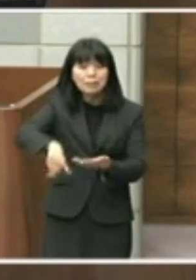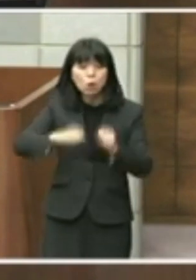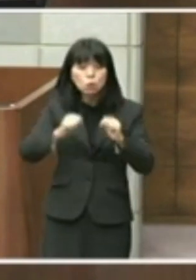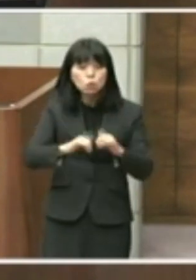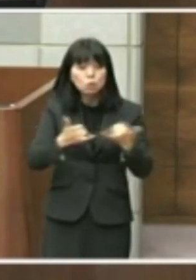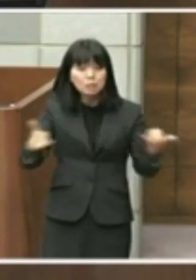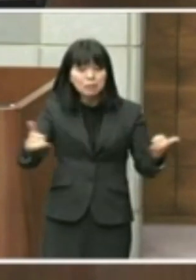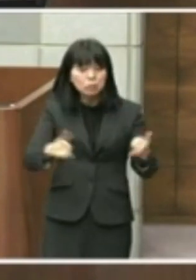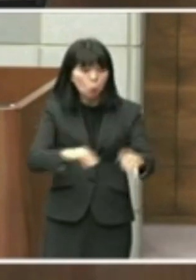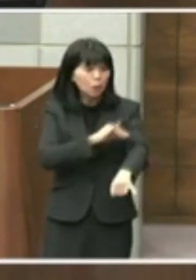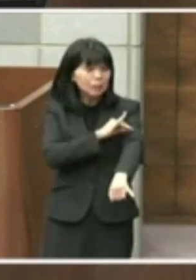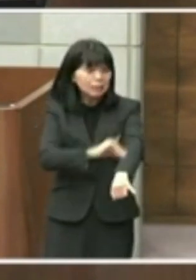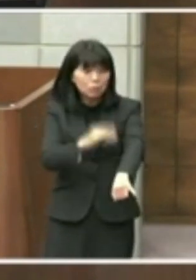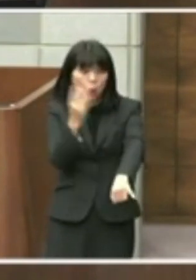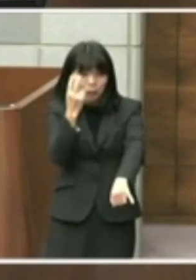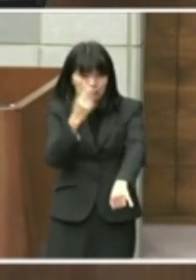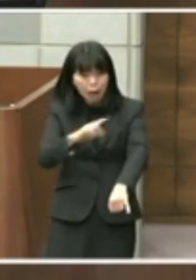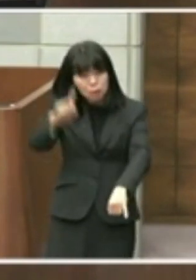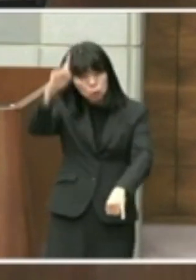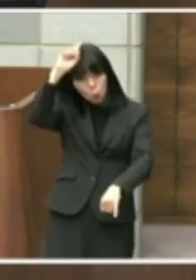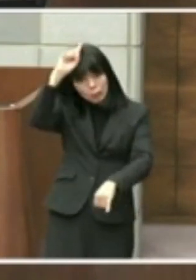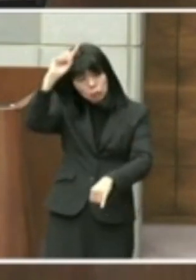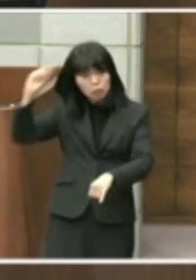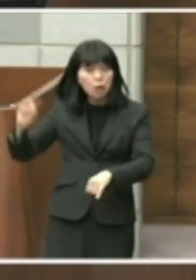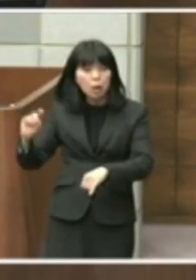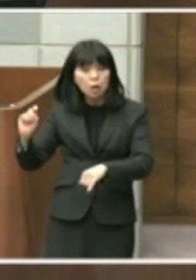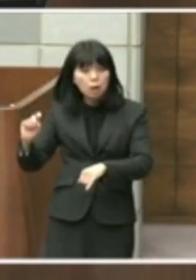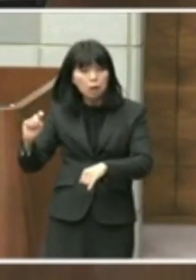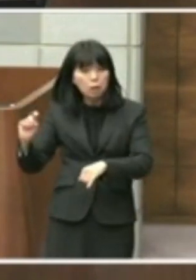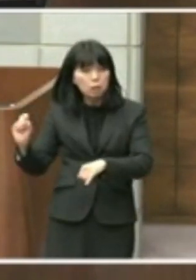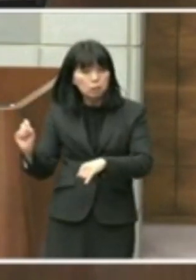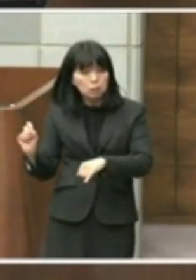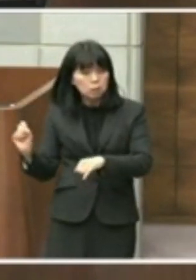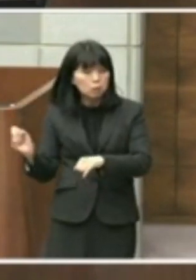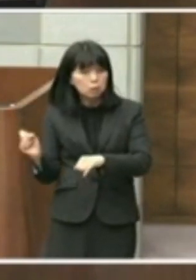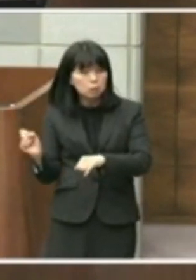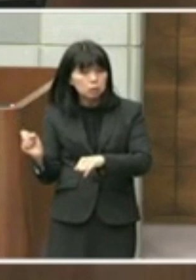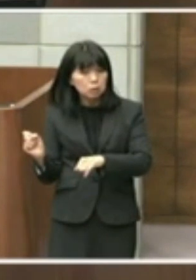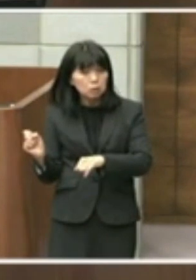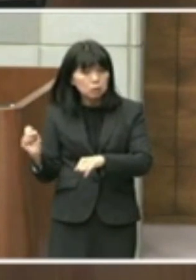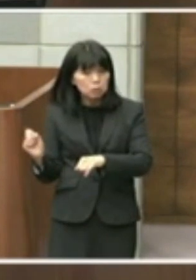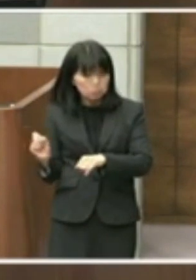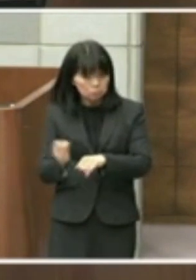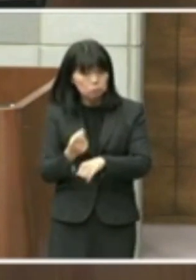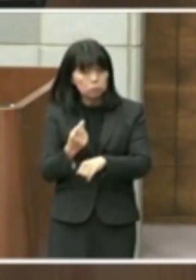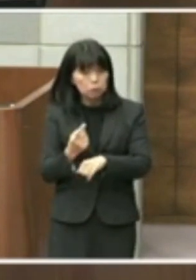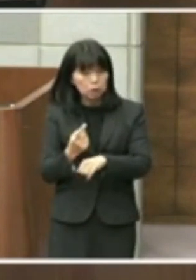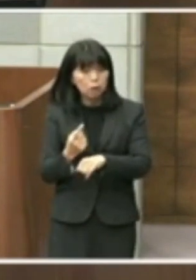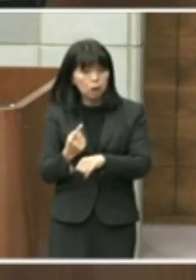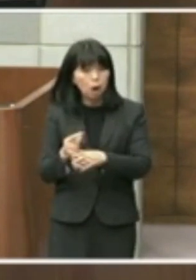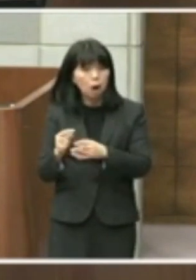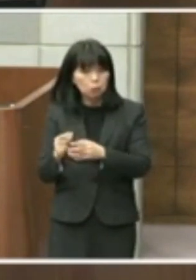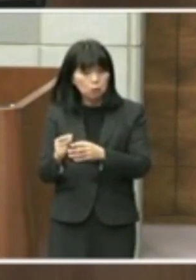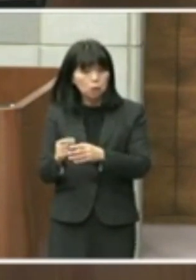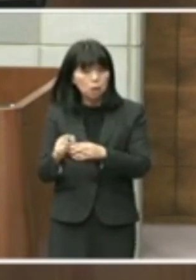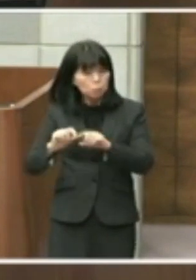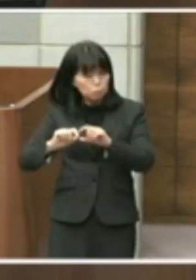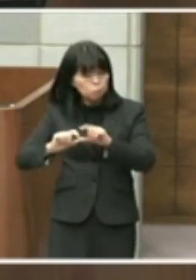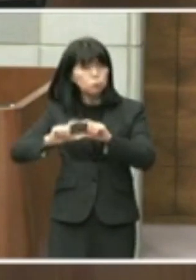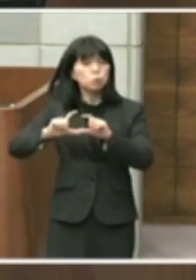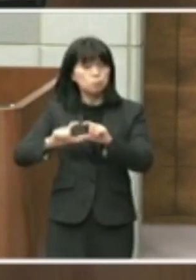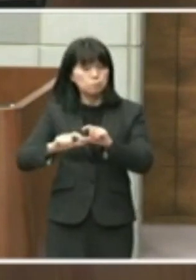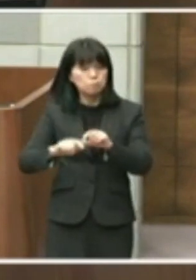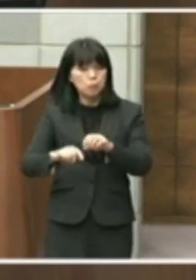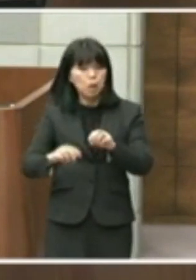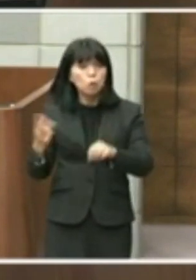血液中からドイツにおいて緊急に暴露対策を取る必要がある値として定められた量を超える有